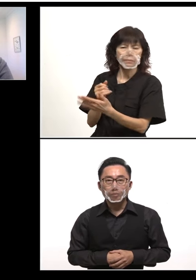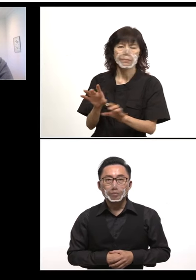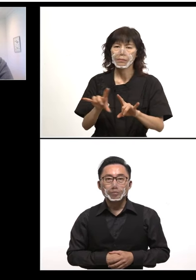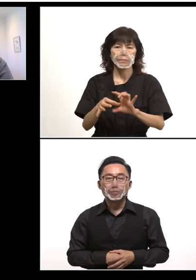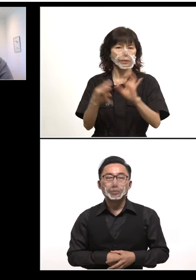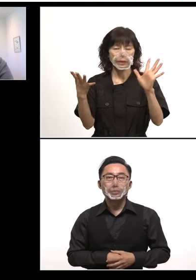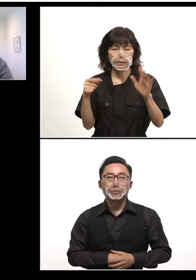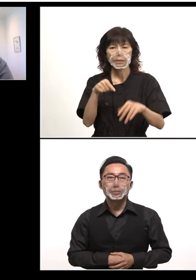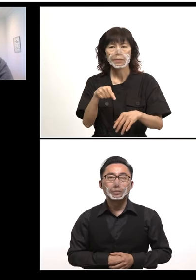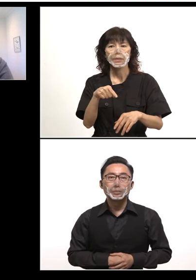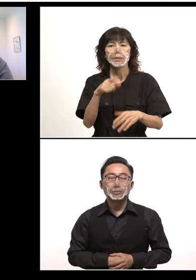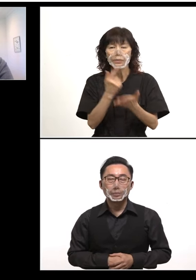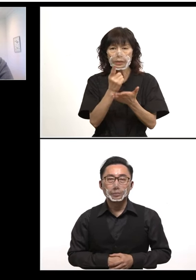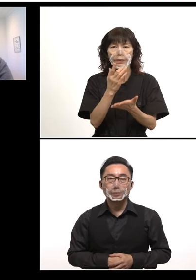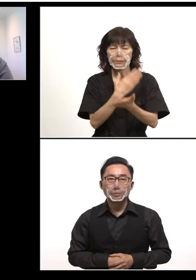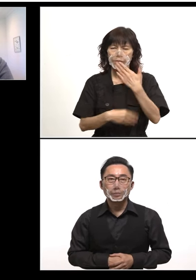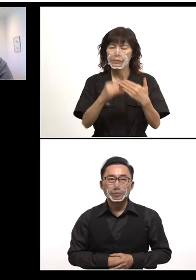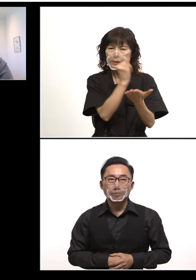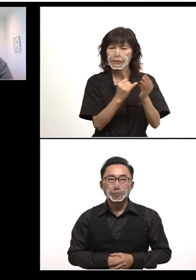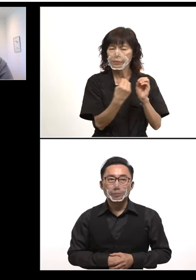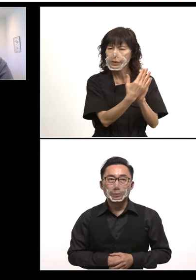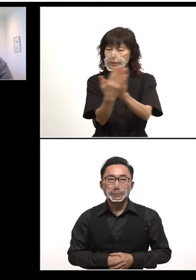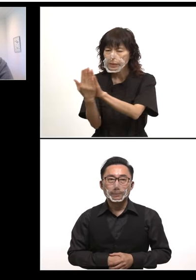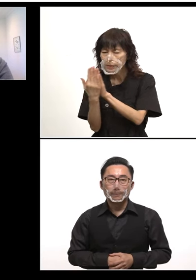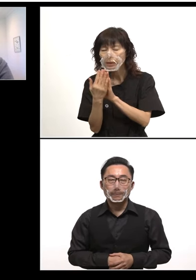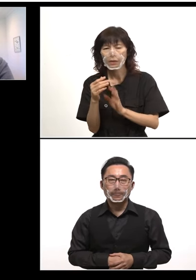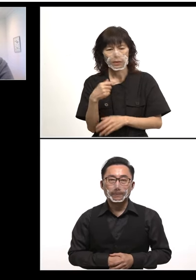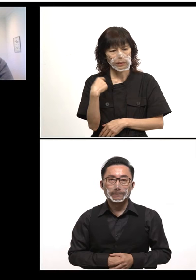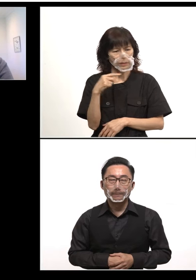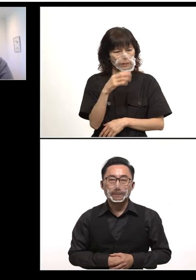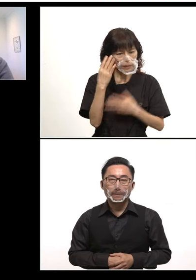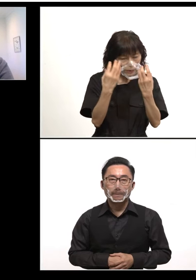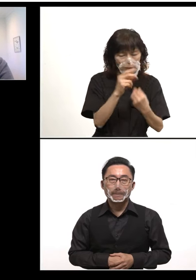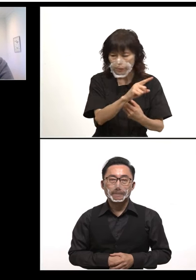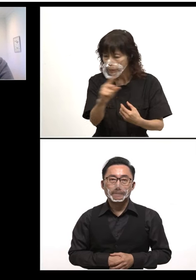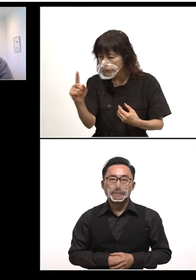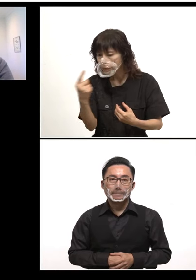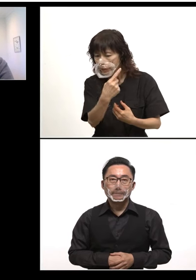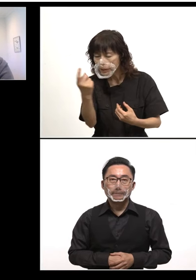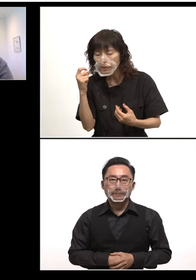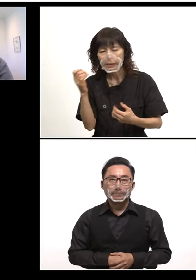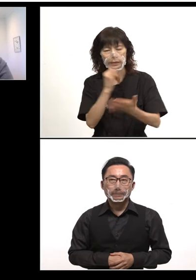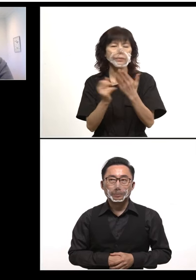嘅藝術就係感染咗大家咯。我見到其實大家做嘅嘢其實都係一樣。